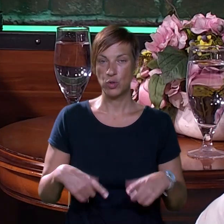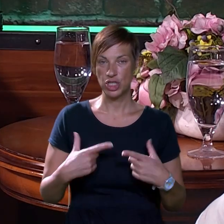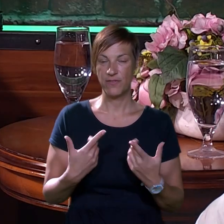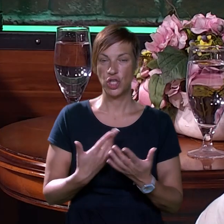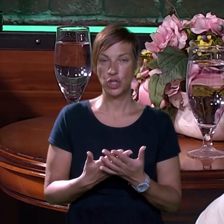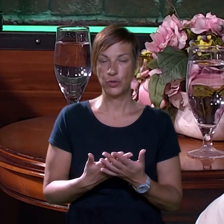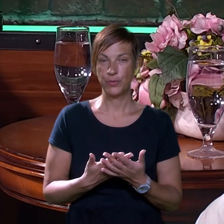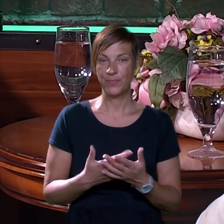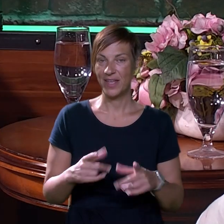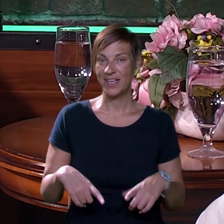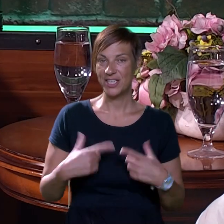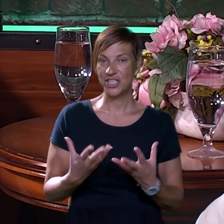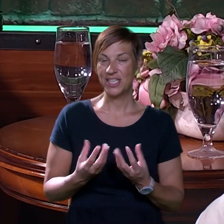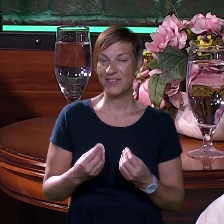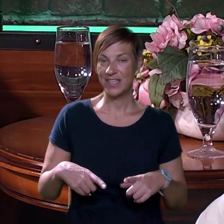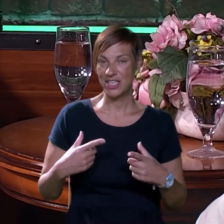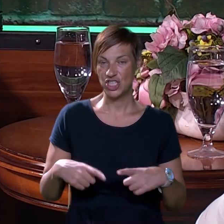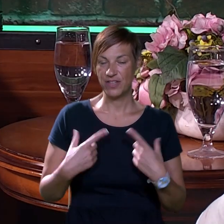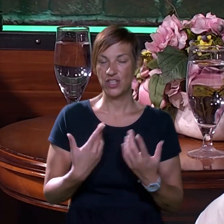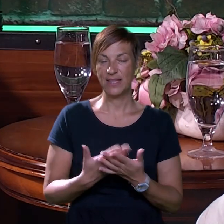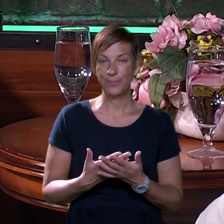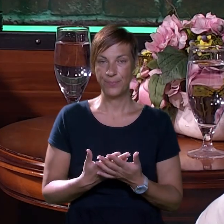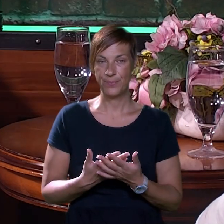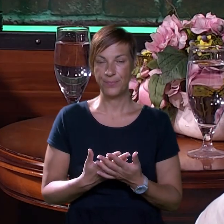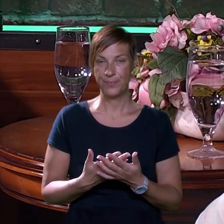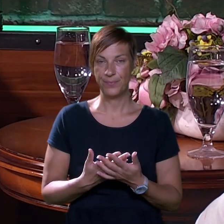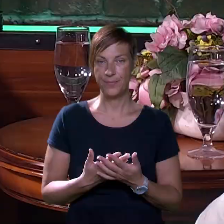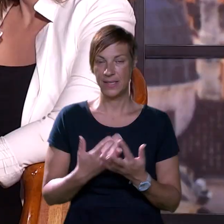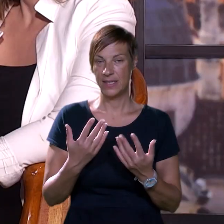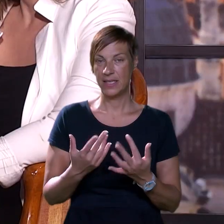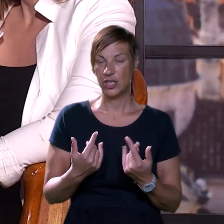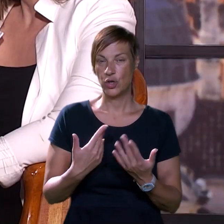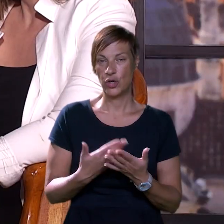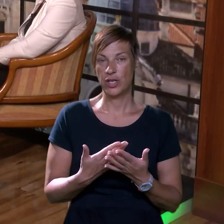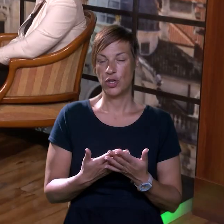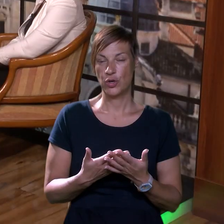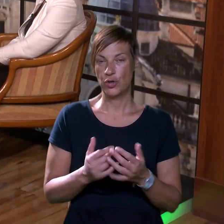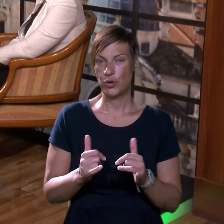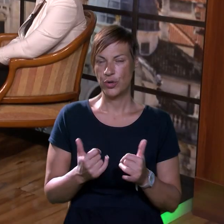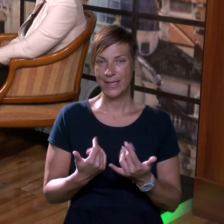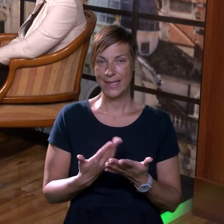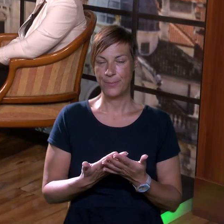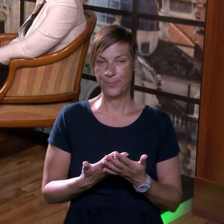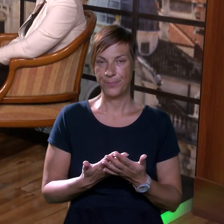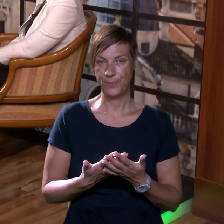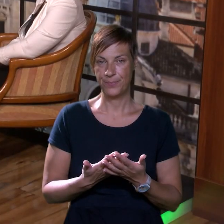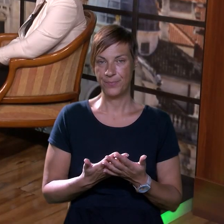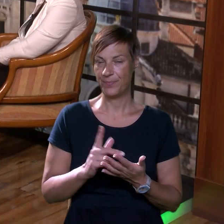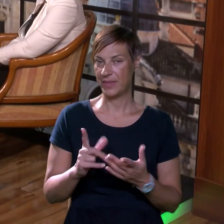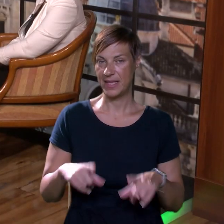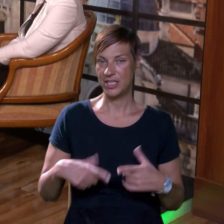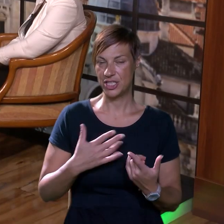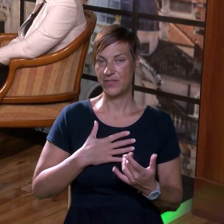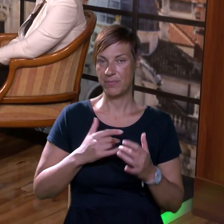u životu. Evo. Živite život. Baš živimo život. Evo. Koliko god je,